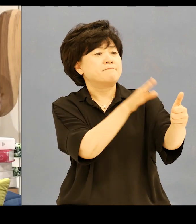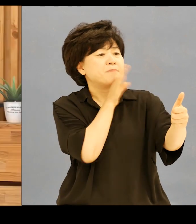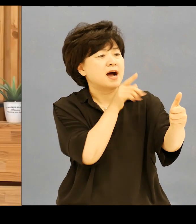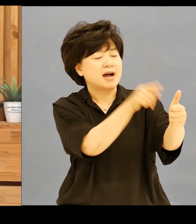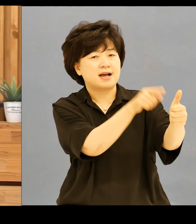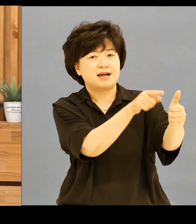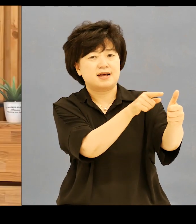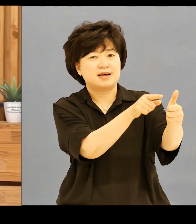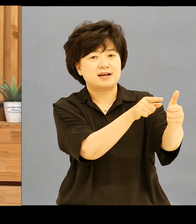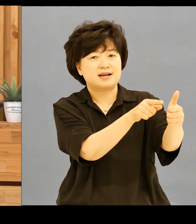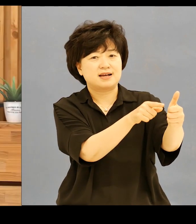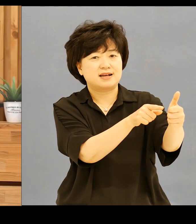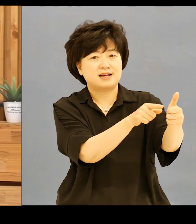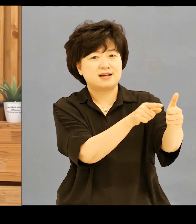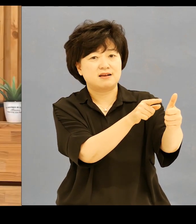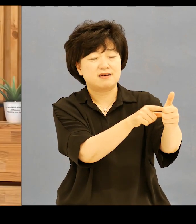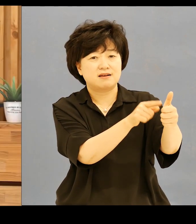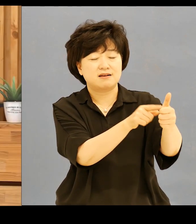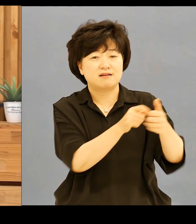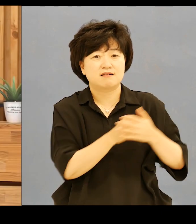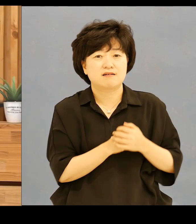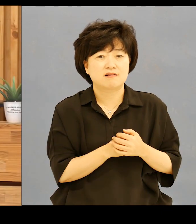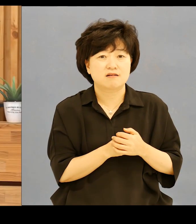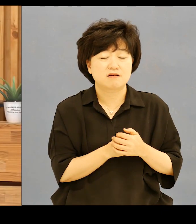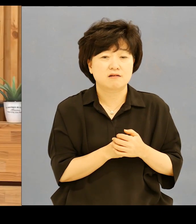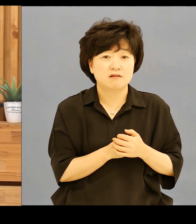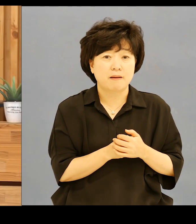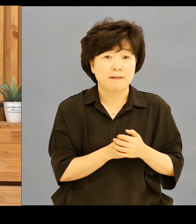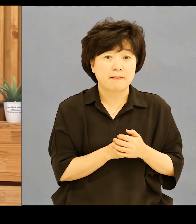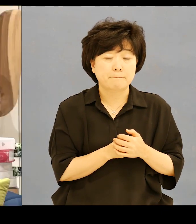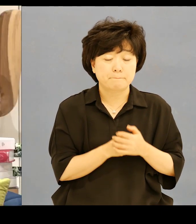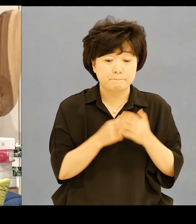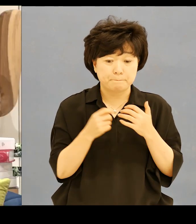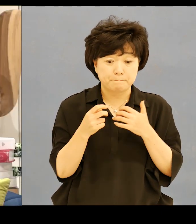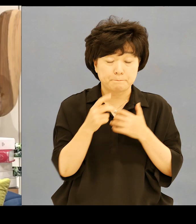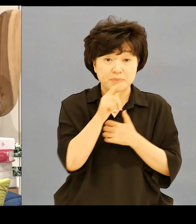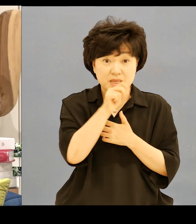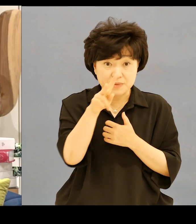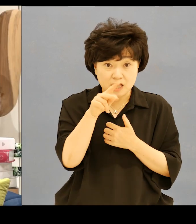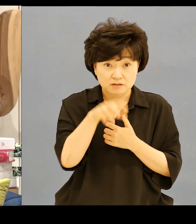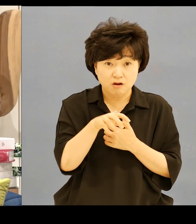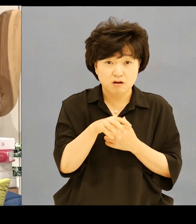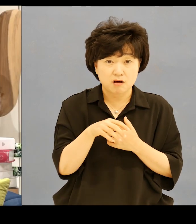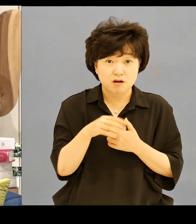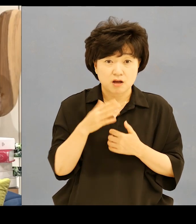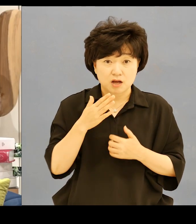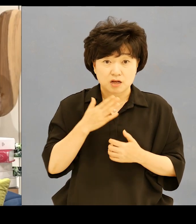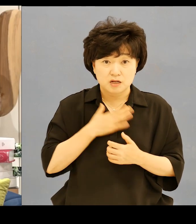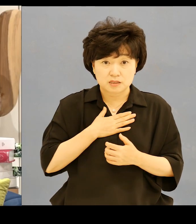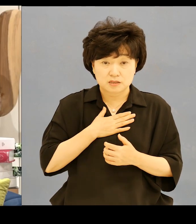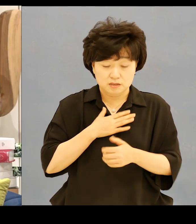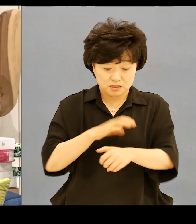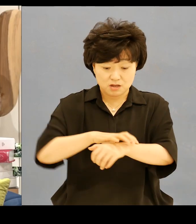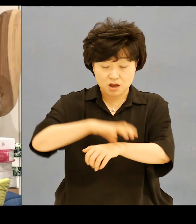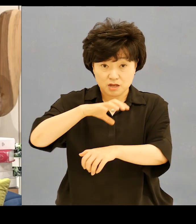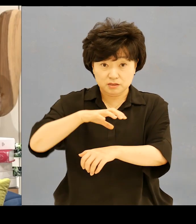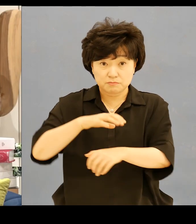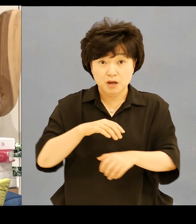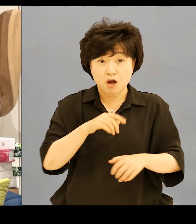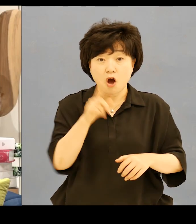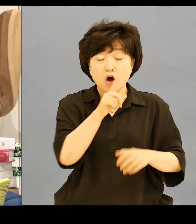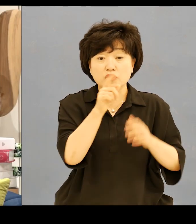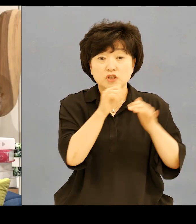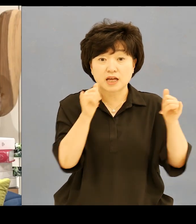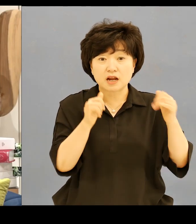이분이다. 그분이 그 방송에서 뭐 어떤 분을 고쳐주시고 계셨어요? 이제 저처럼 이제 얼굴이 저는 팔이 부었지만 그분